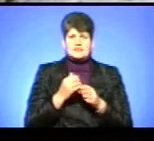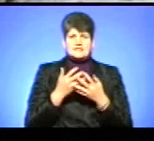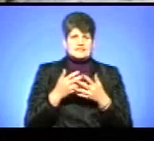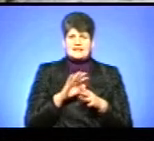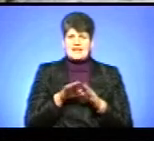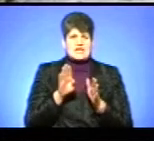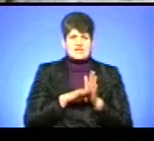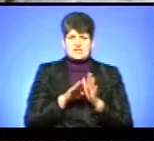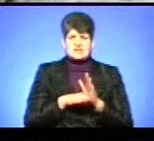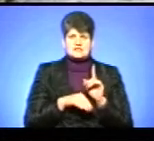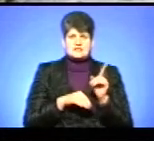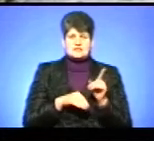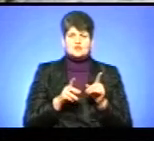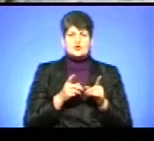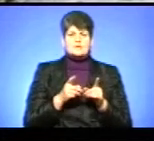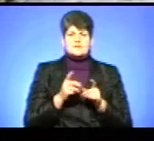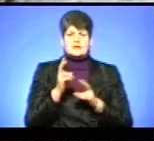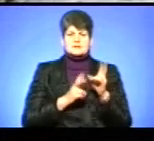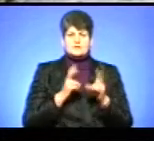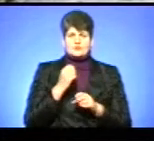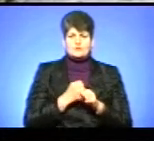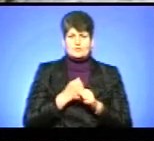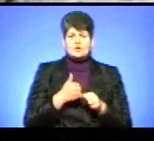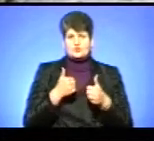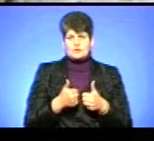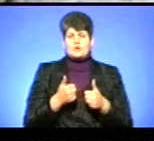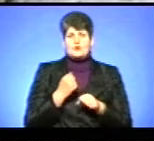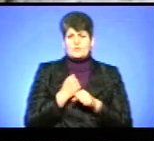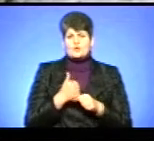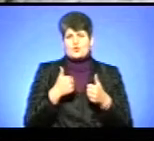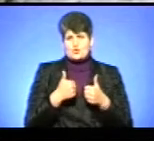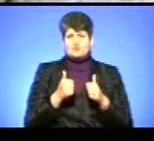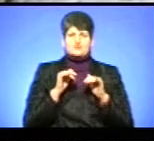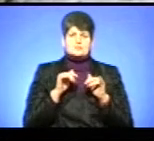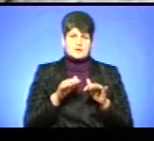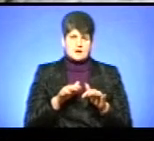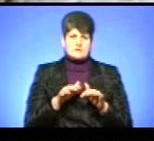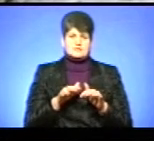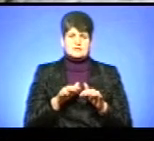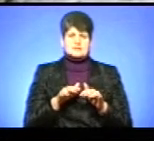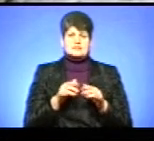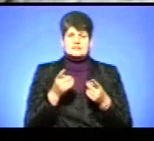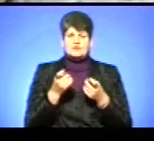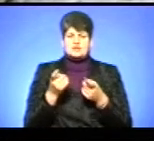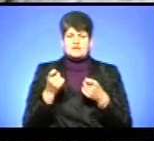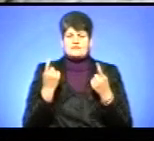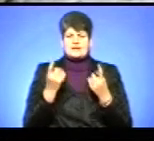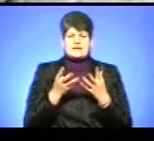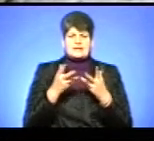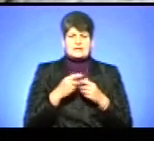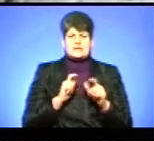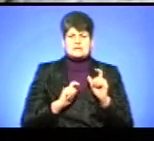гірші за ті, які, може, десь і заводські, робить дуже хорошу справу, тим більше, що залучається велика кількість студентів,